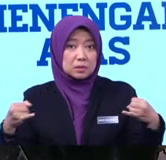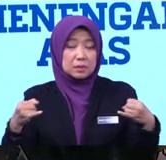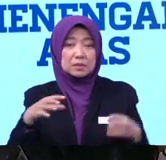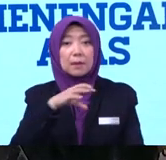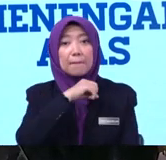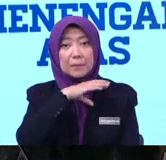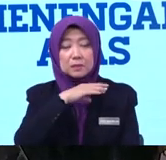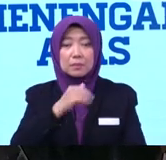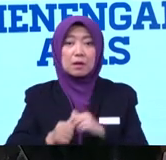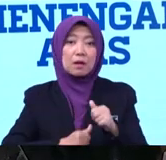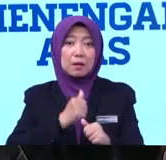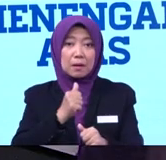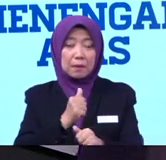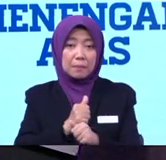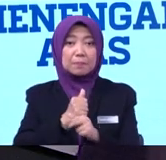sekitar